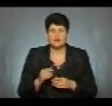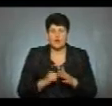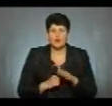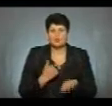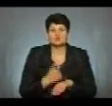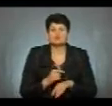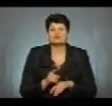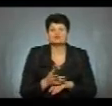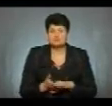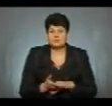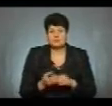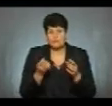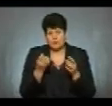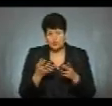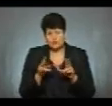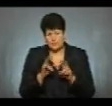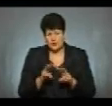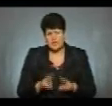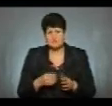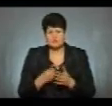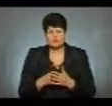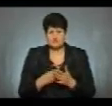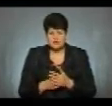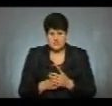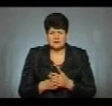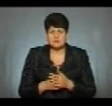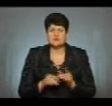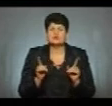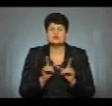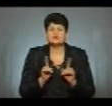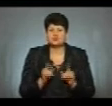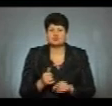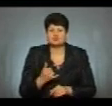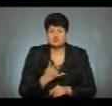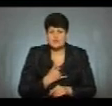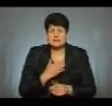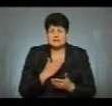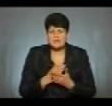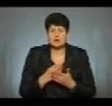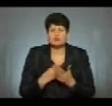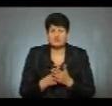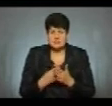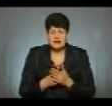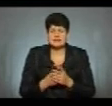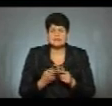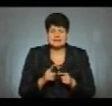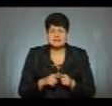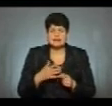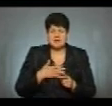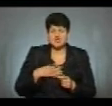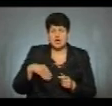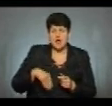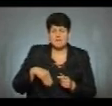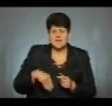такий засновок? Просто проаналізувати бюджет. Тобто, що у нас є в бюджеті, це наш гаманець,